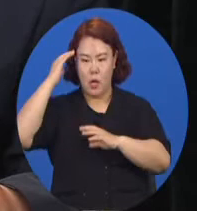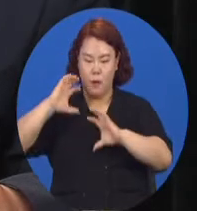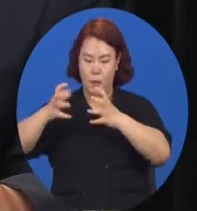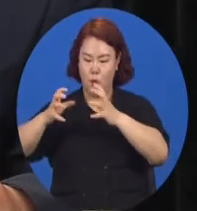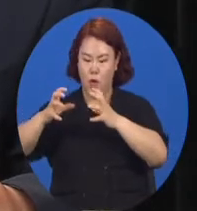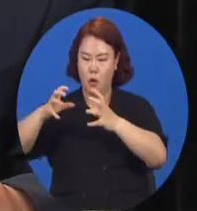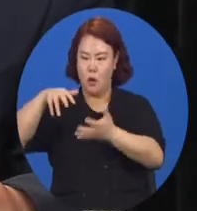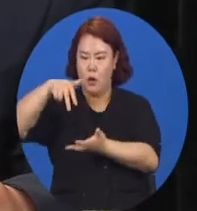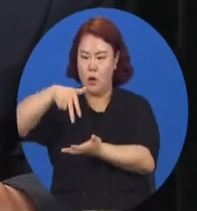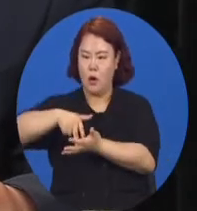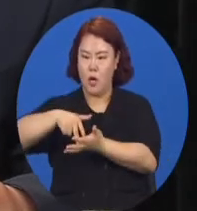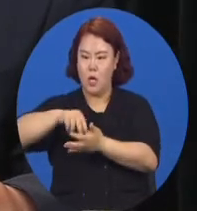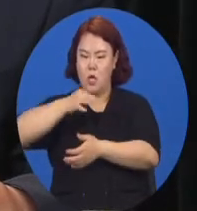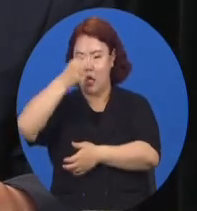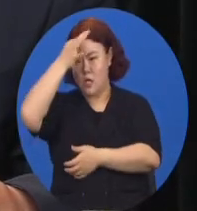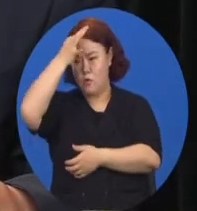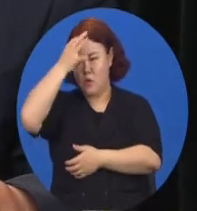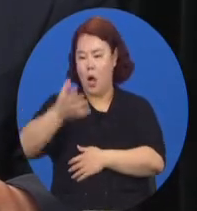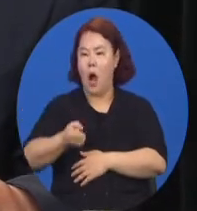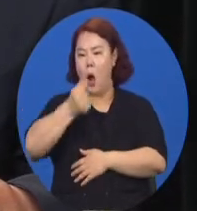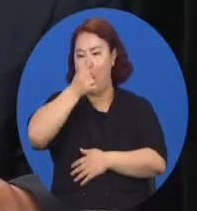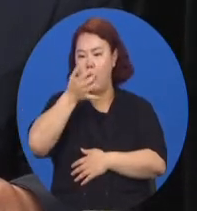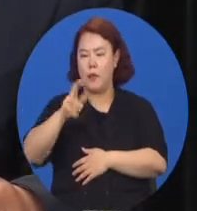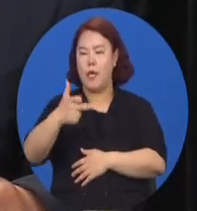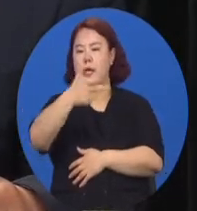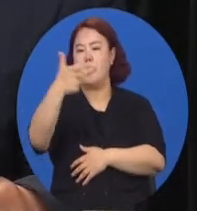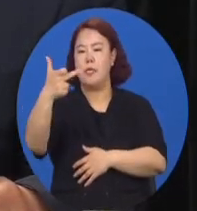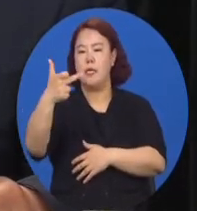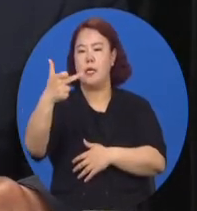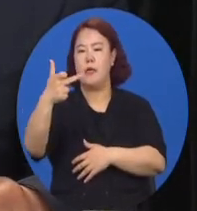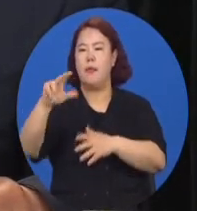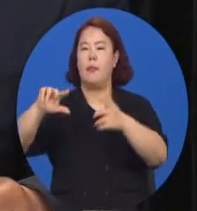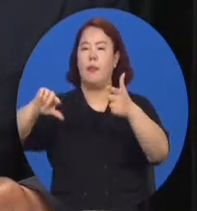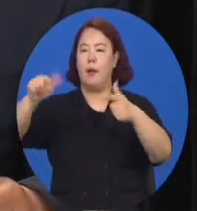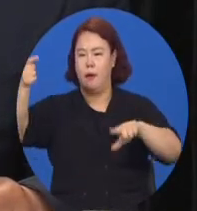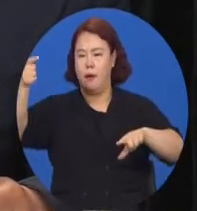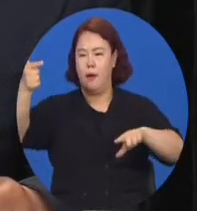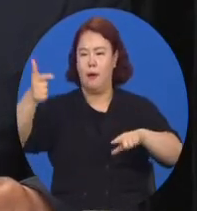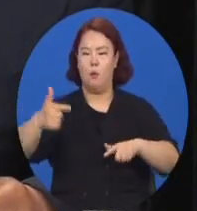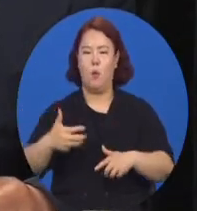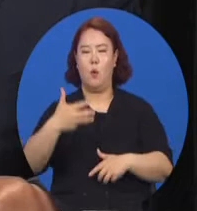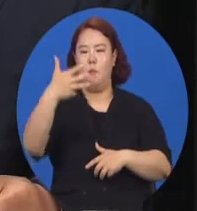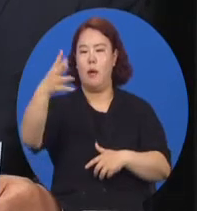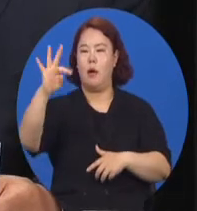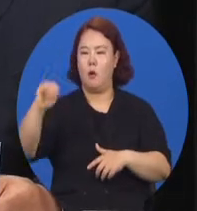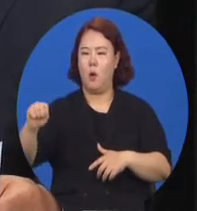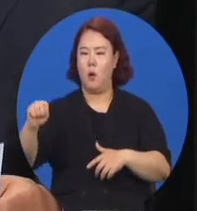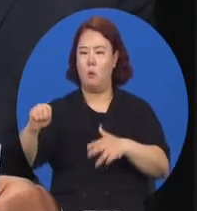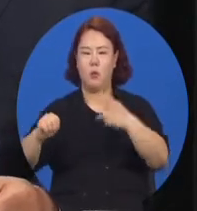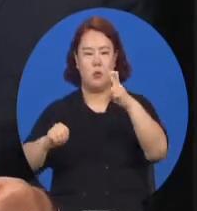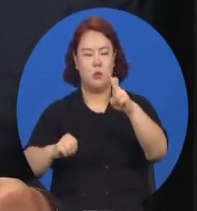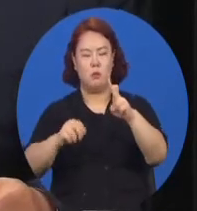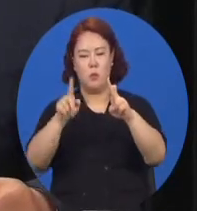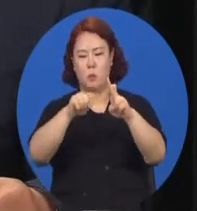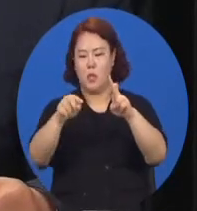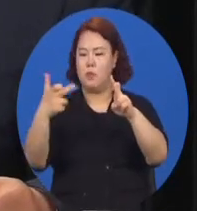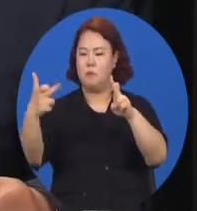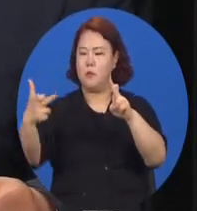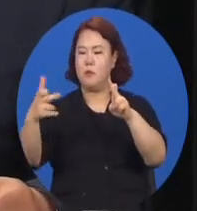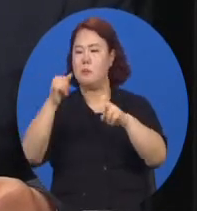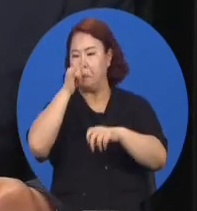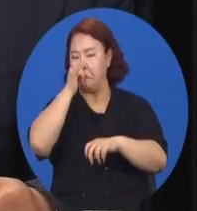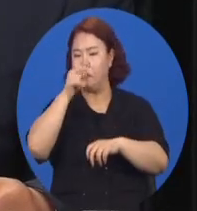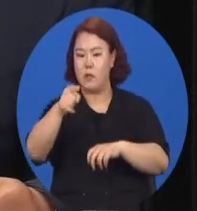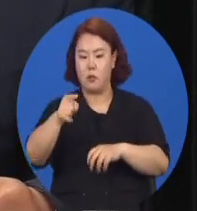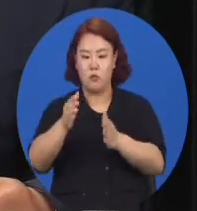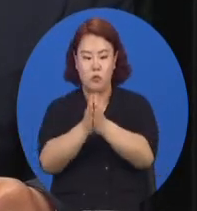갖고 있습니다. 다만 사이즈가 좀 틀려요. 여기는 8억 정도 하면 뭐 12x12, 17 이런 식으로 돼 있습니다. 이것을 한번